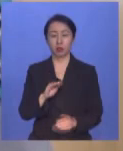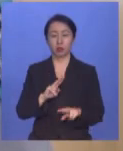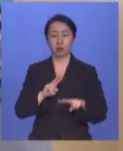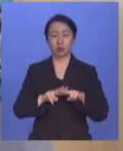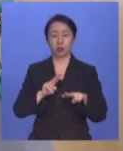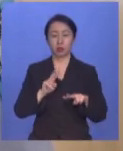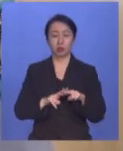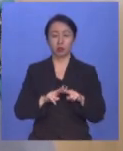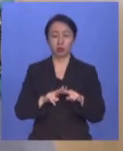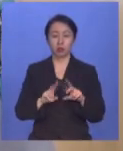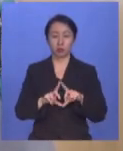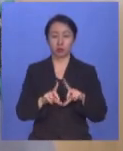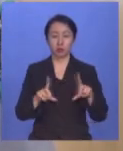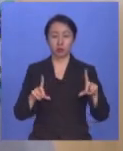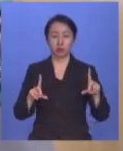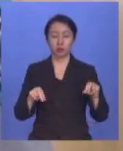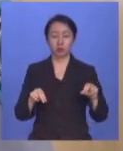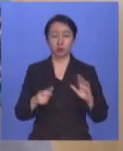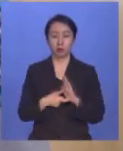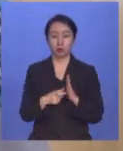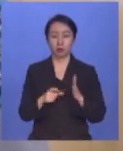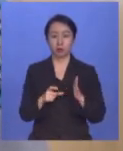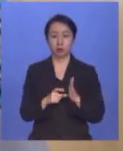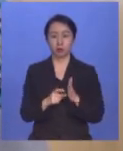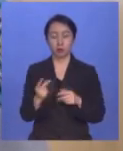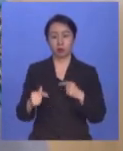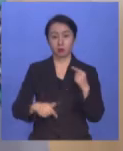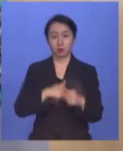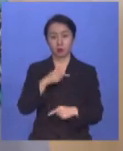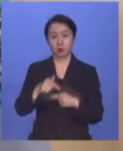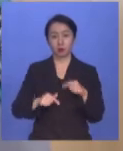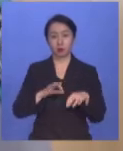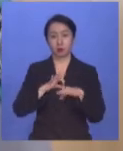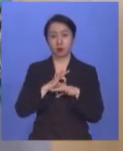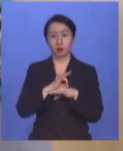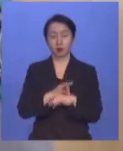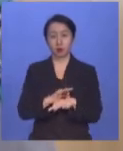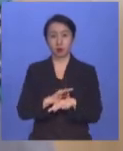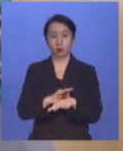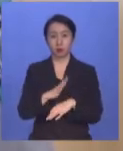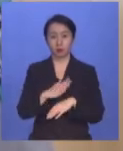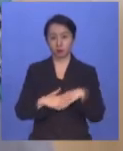учреждения, в цехах индивидуальных предпринимателей проходят они